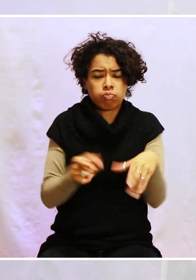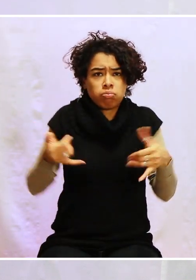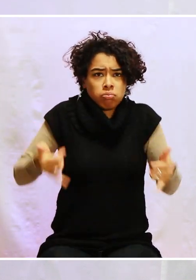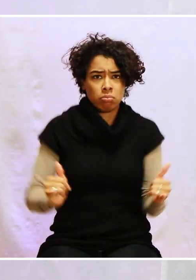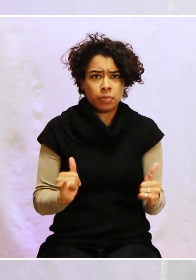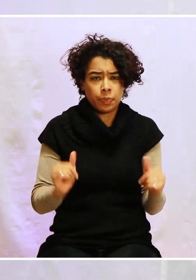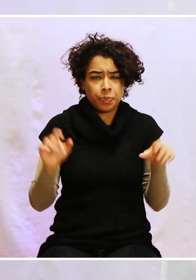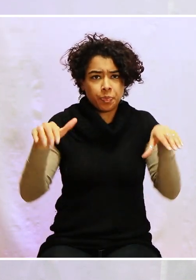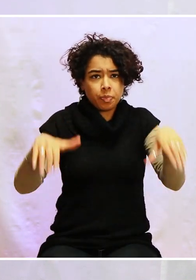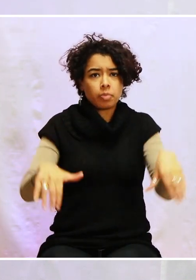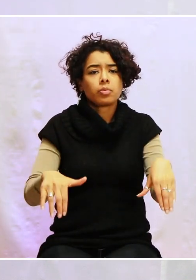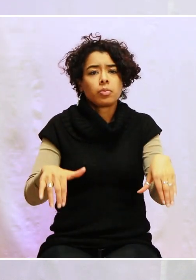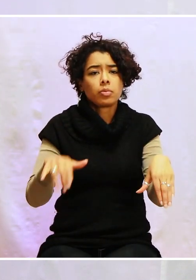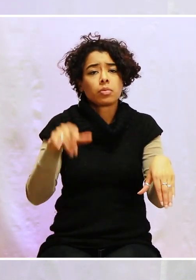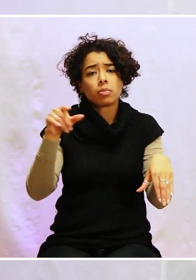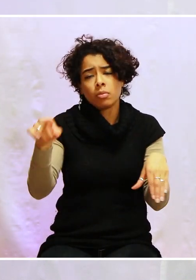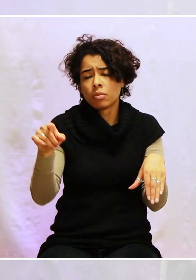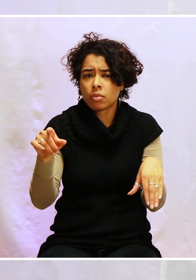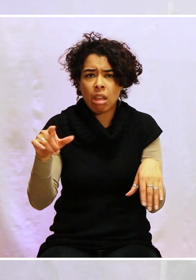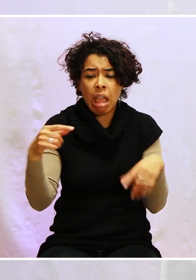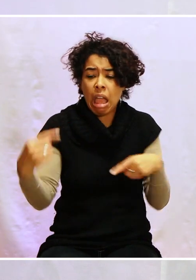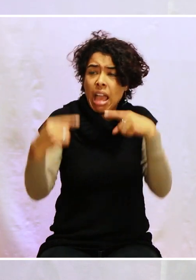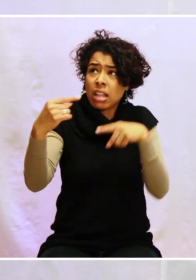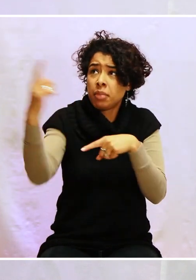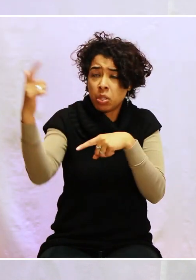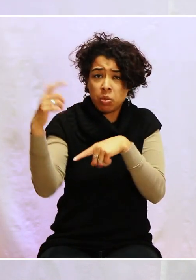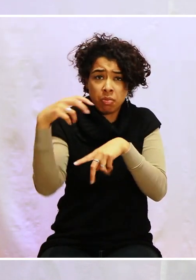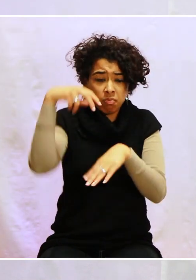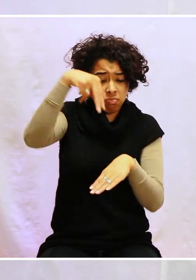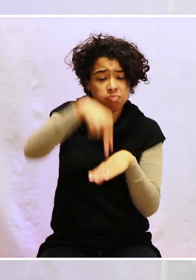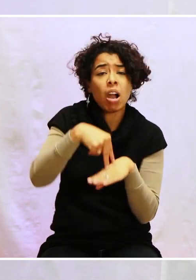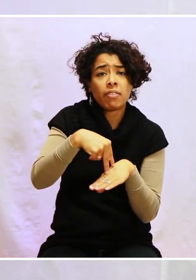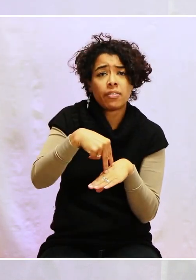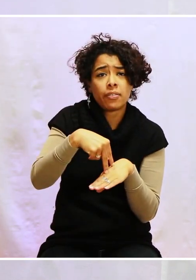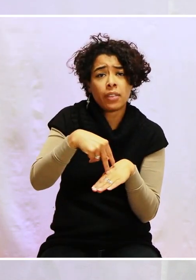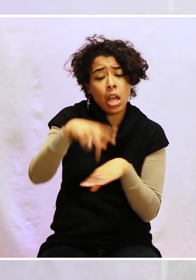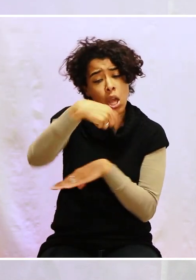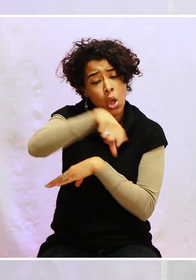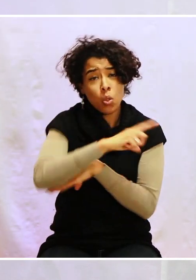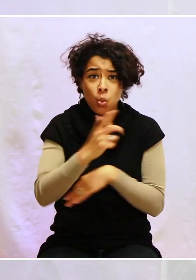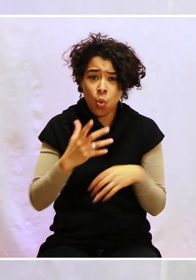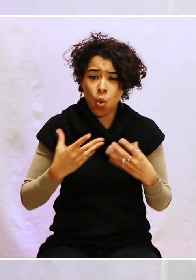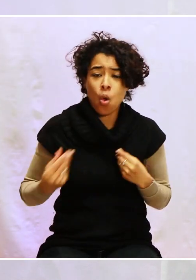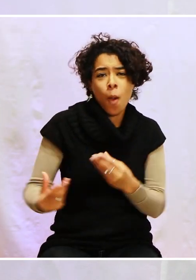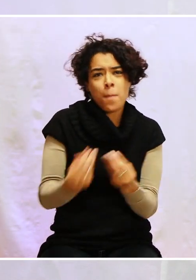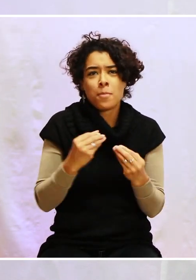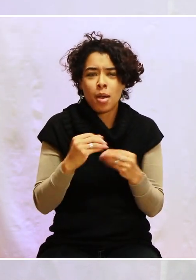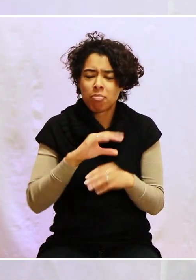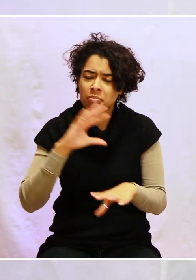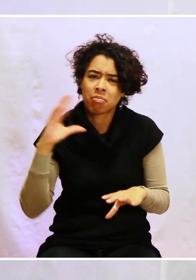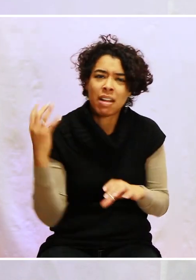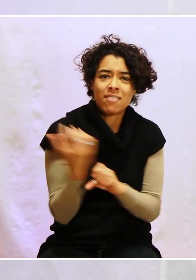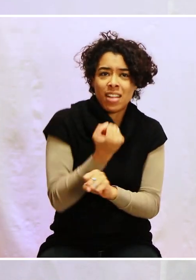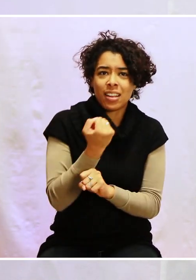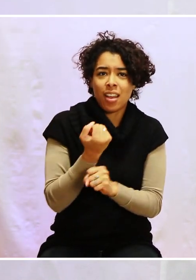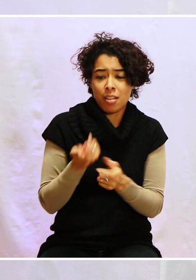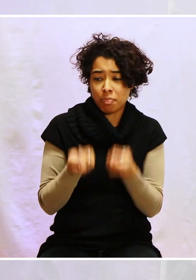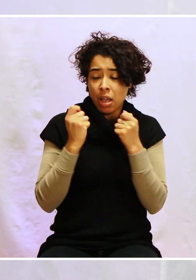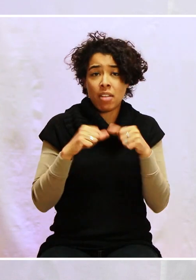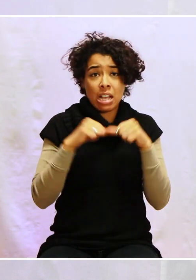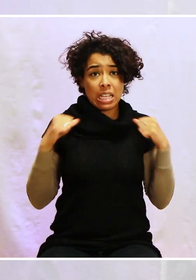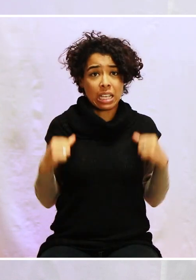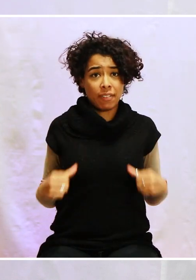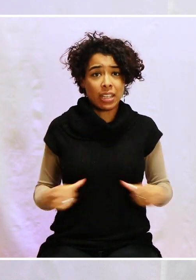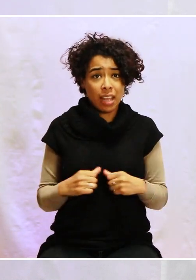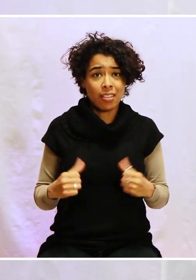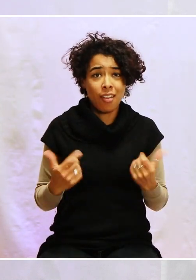Il a fait de nos ennemis son marchepied. Et il a fait de nous un peuple de vainqueurs, de rachetés, des sacrificateurs pour Dieu son